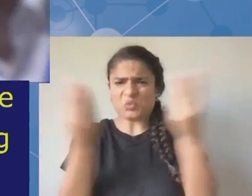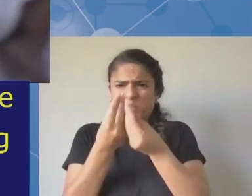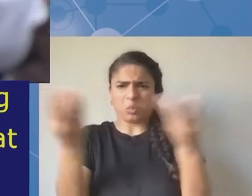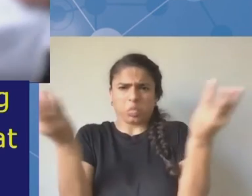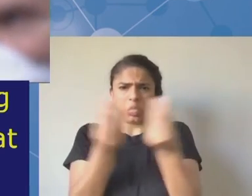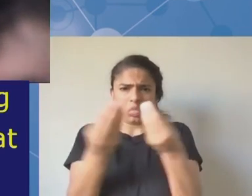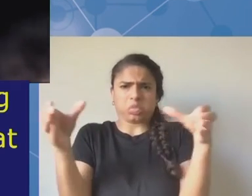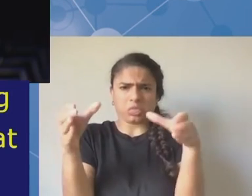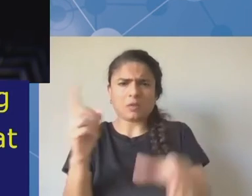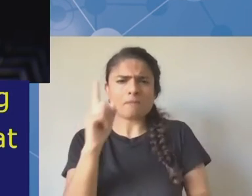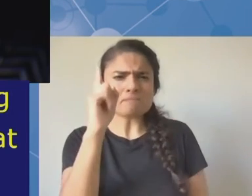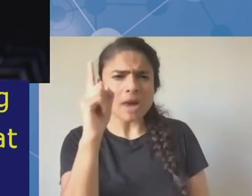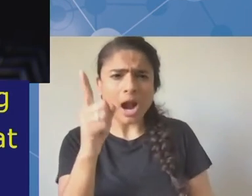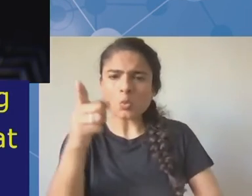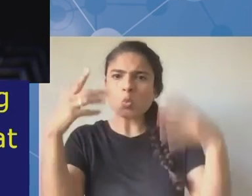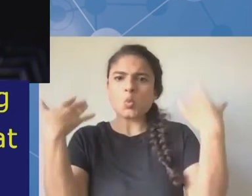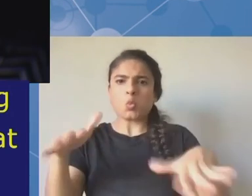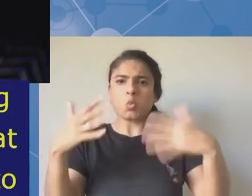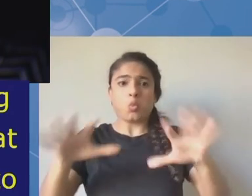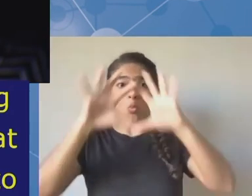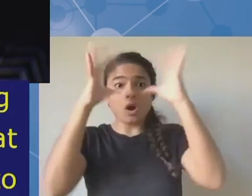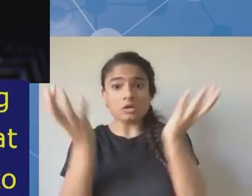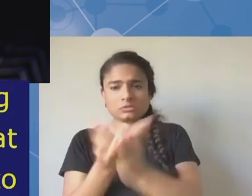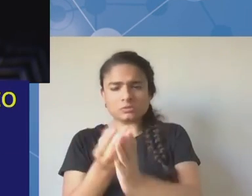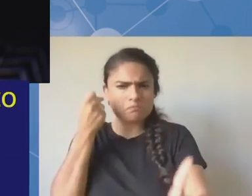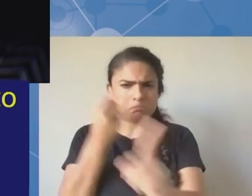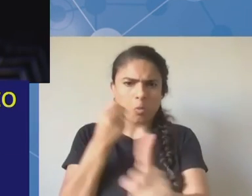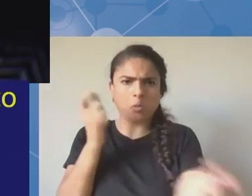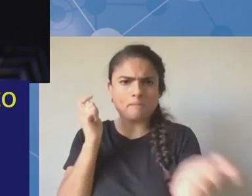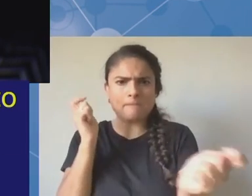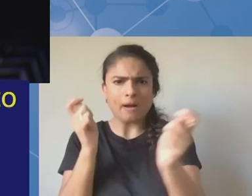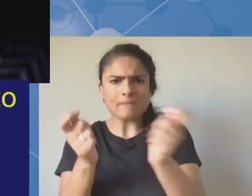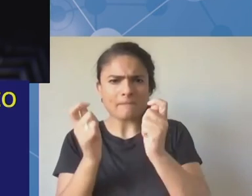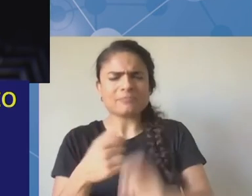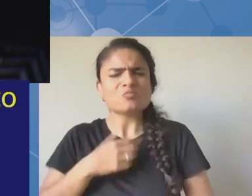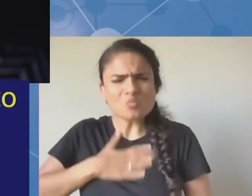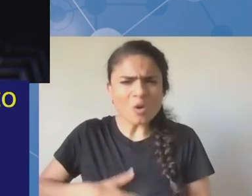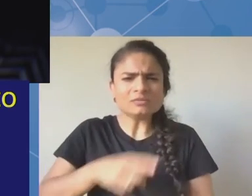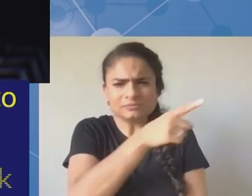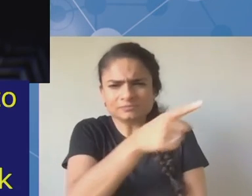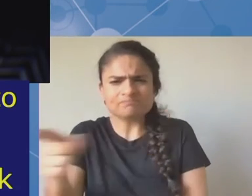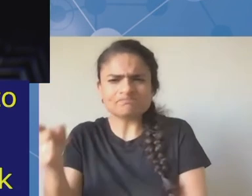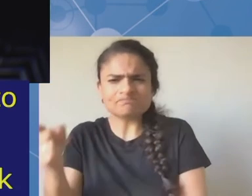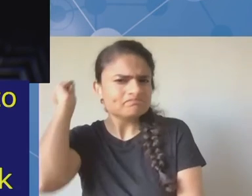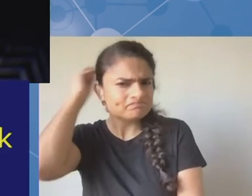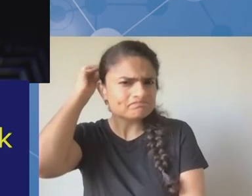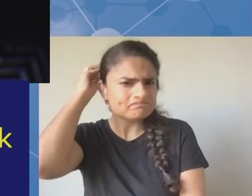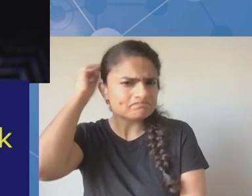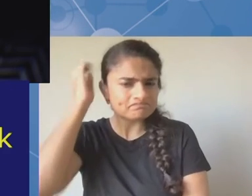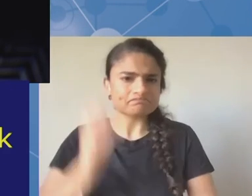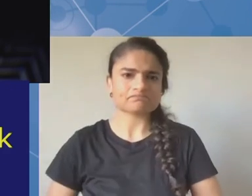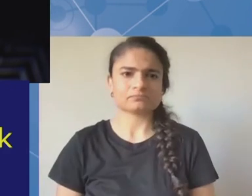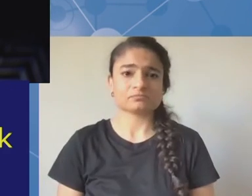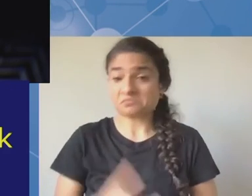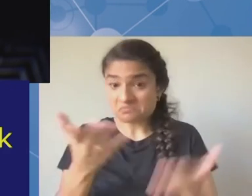В секретариате многосторонней консультативной группе заседают немногочисленные люди, но то, что они